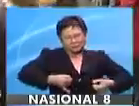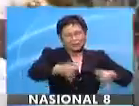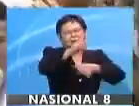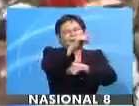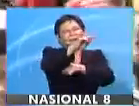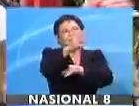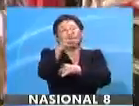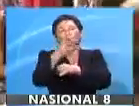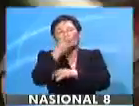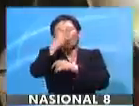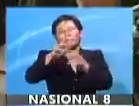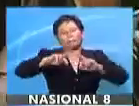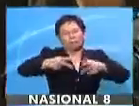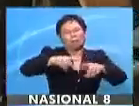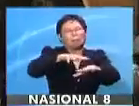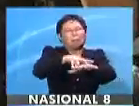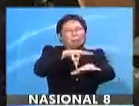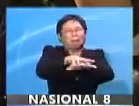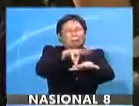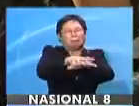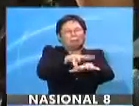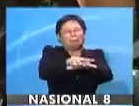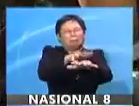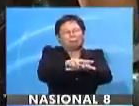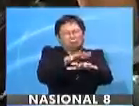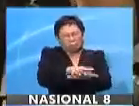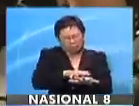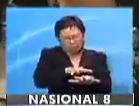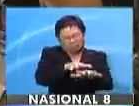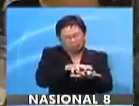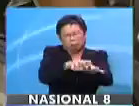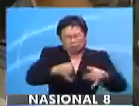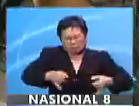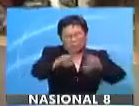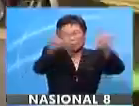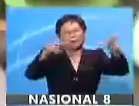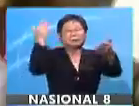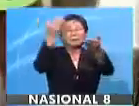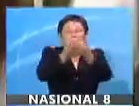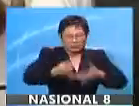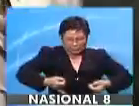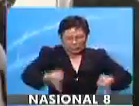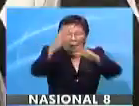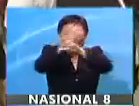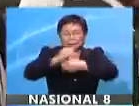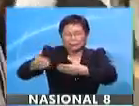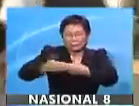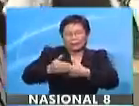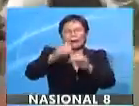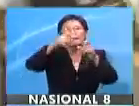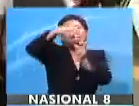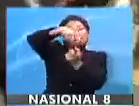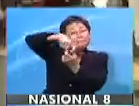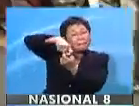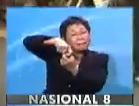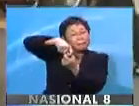Wangi menyebabkan kesesakan aliran trafik yang Teruk Namun apabila tiba di Jalan Ampang berdekatan menara Public Bank